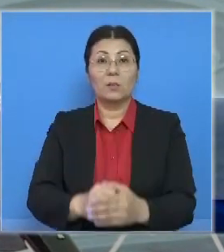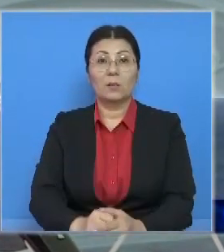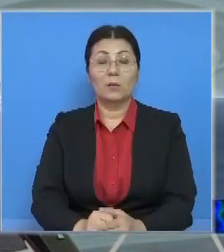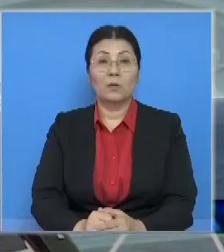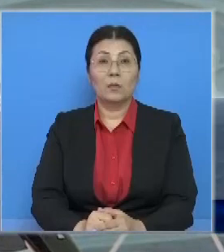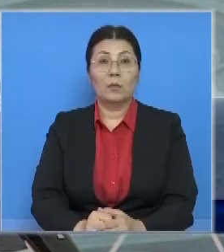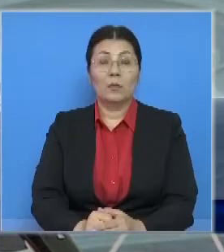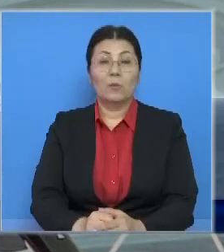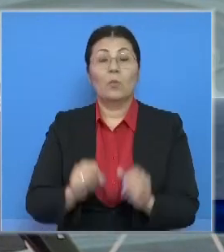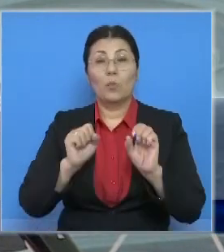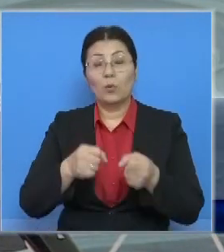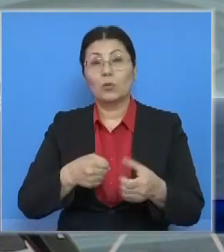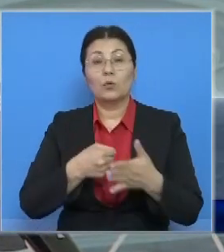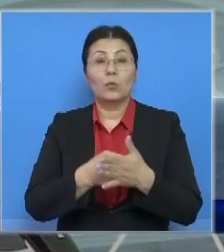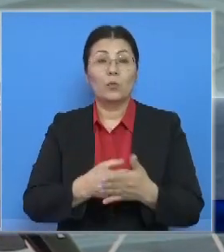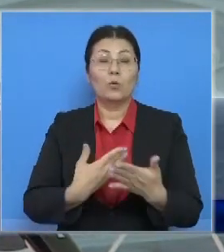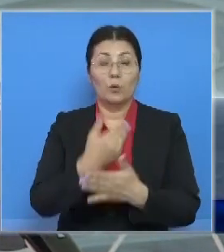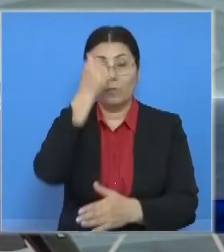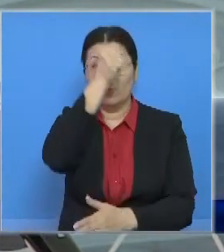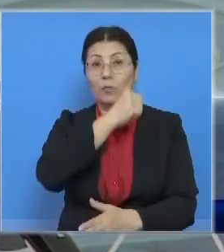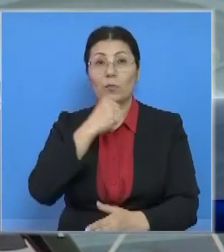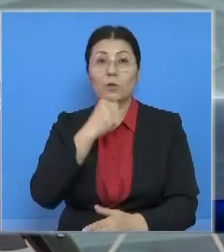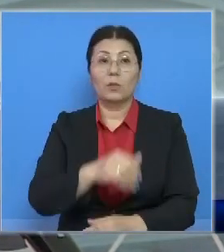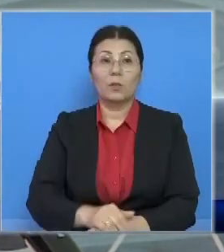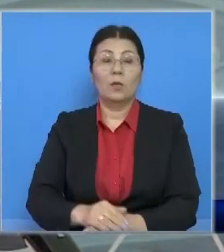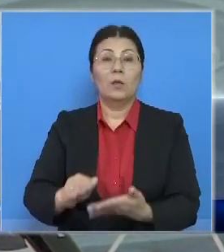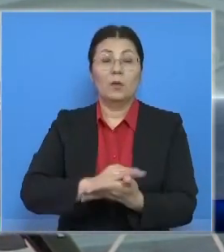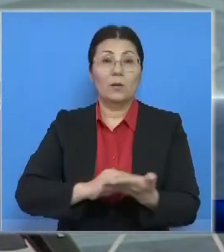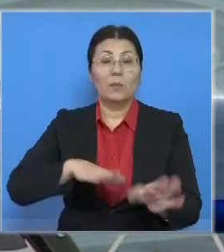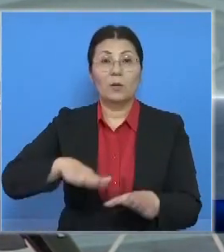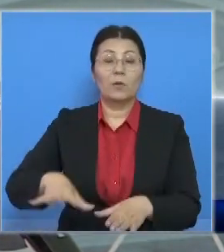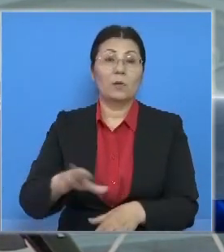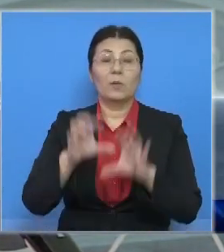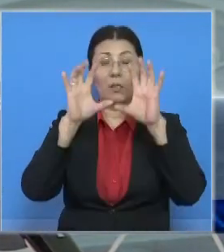жаңа жылға дейін бола ма, соның өтінім бергеннен кейін бәрін заңдастырылады.